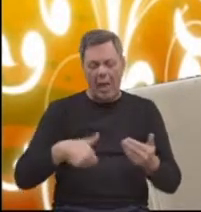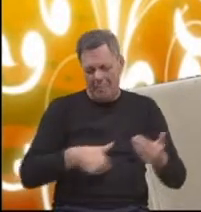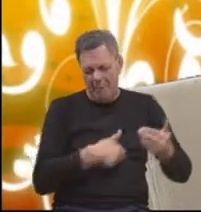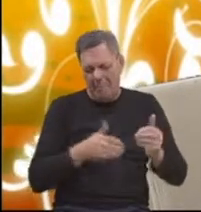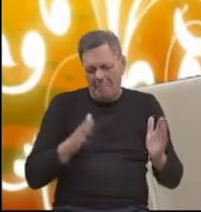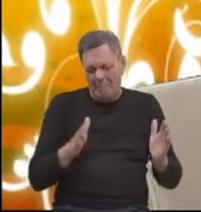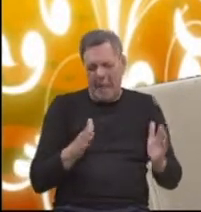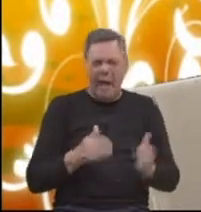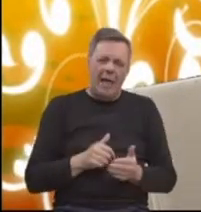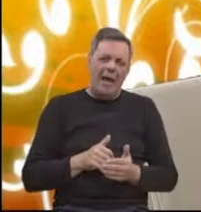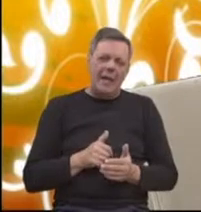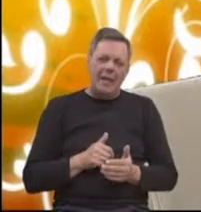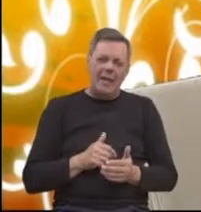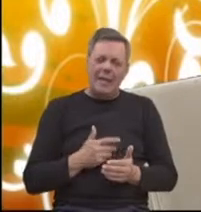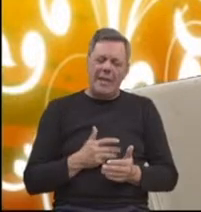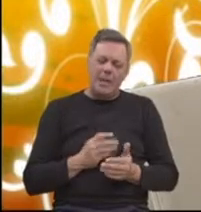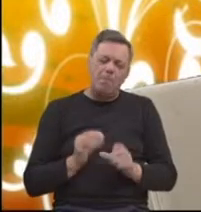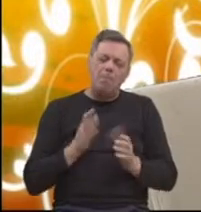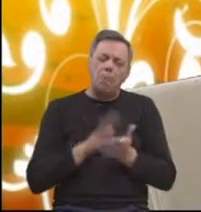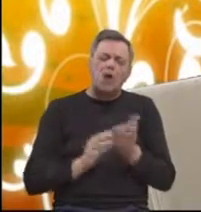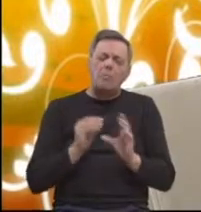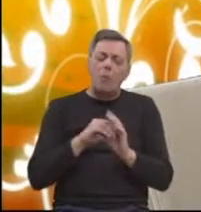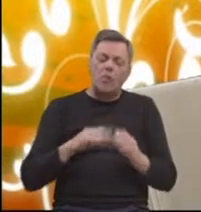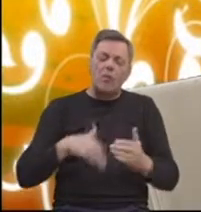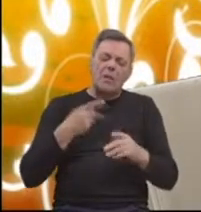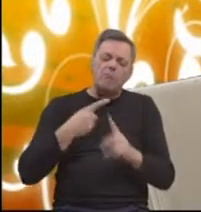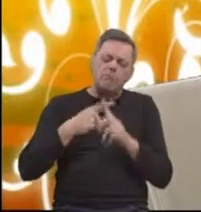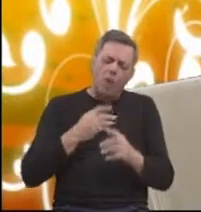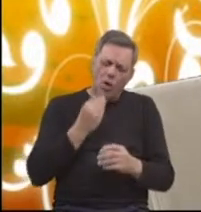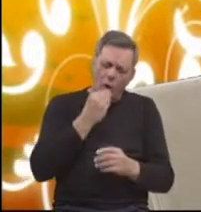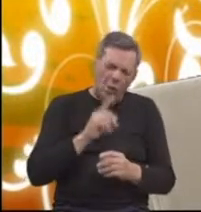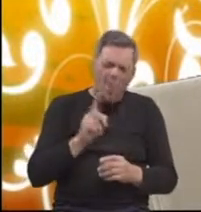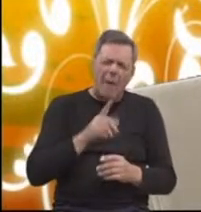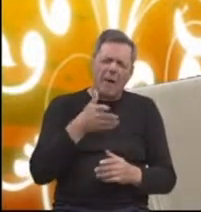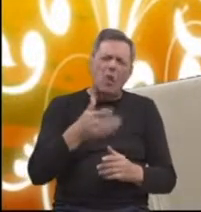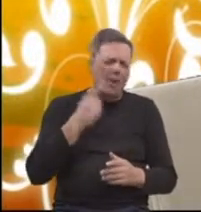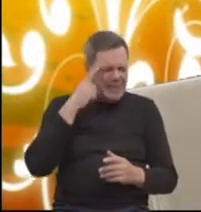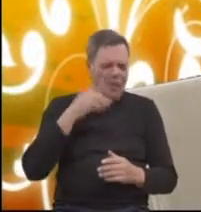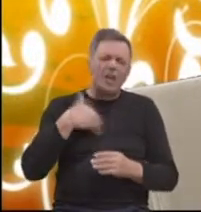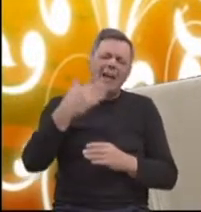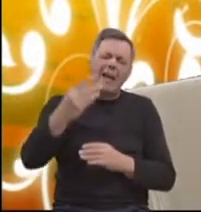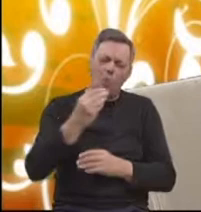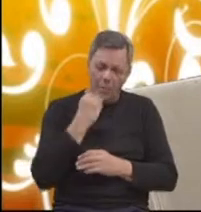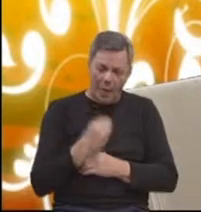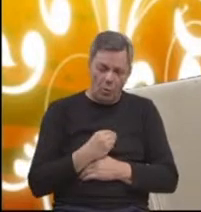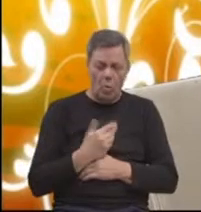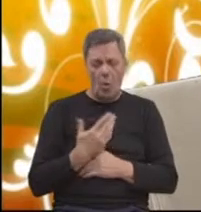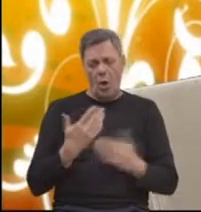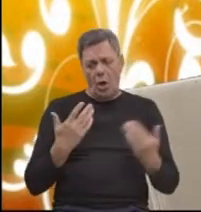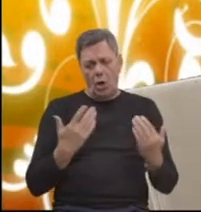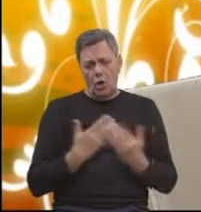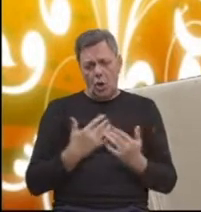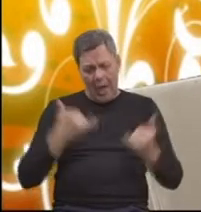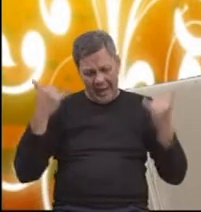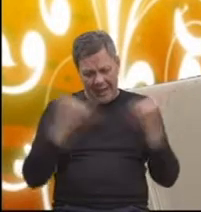ili smo tek krenuli sa uvođenjem dohrane, da onda to nema toliki značaj za kasniju prehranu, što definitivno